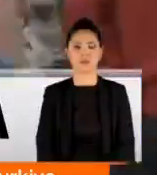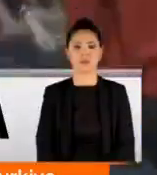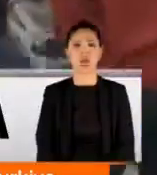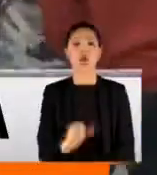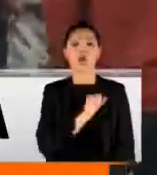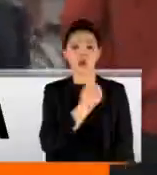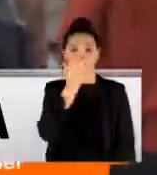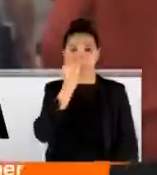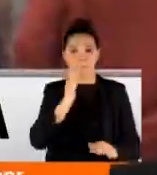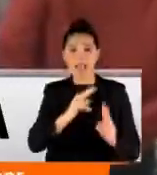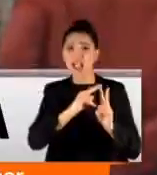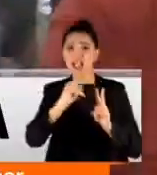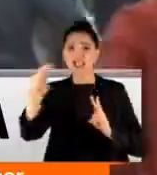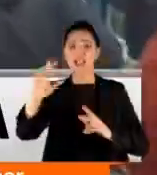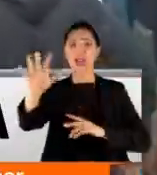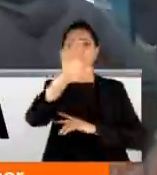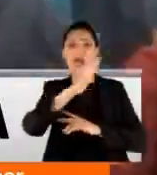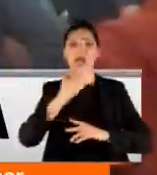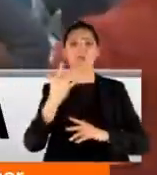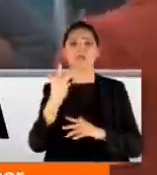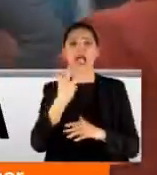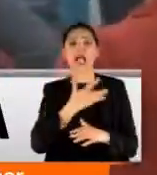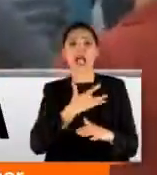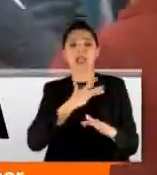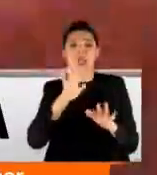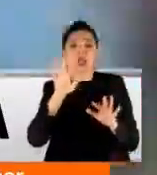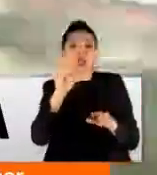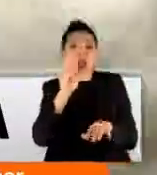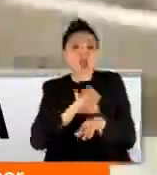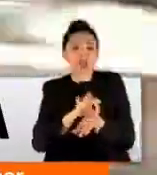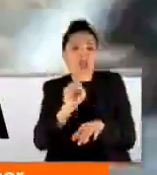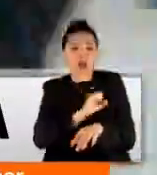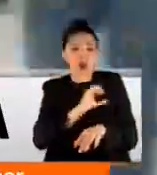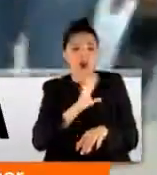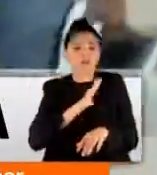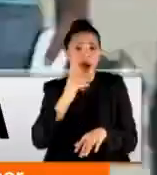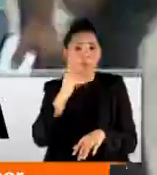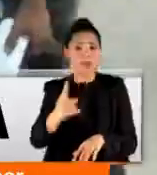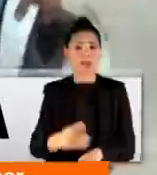Korku dolu bekleyiş sırasında yürekleri ağza getiren anlar da yaşandı.